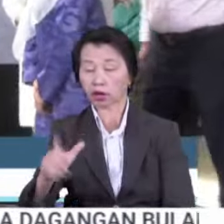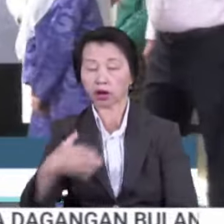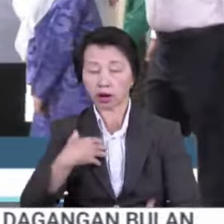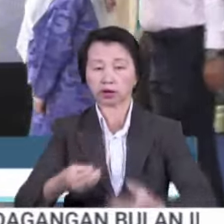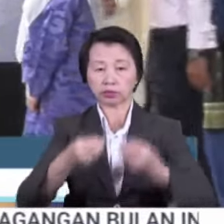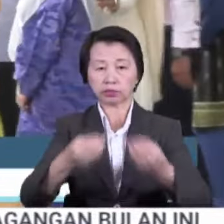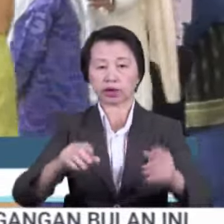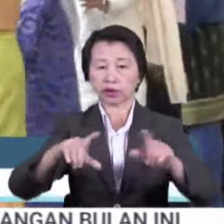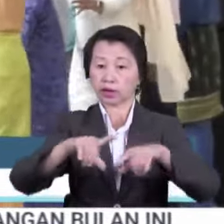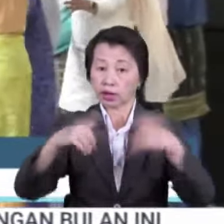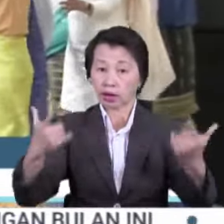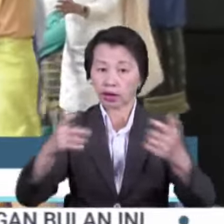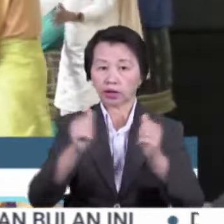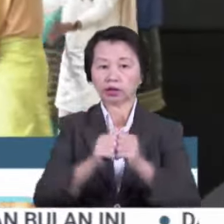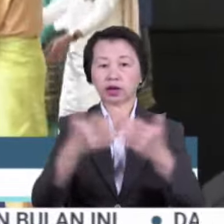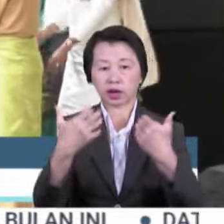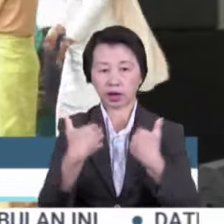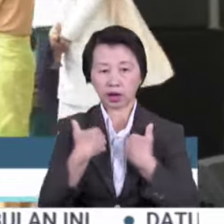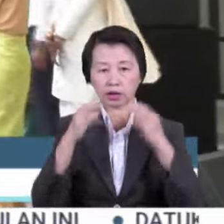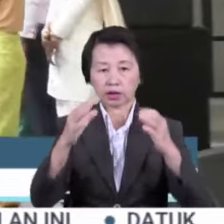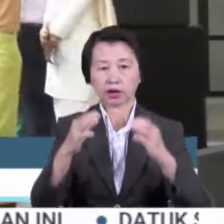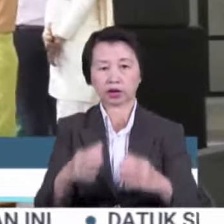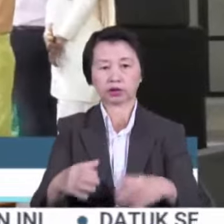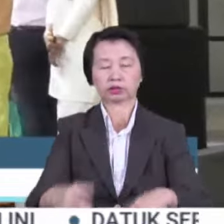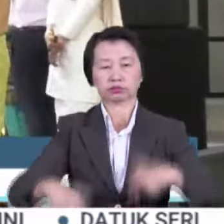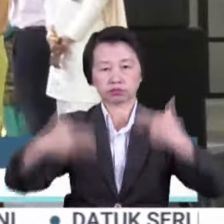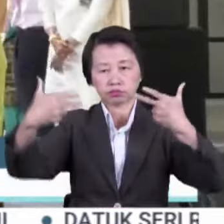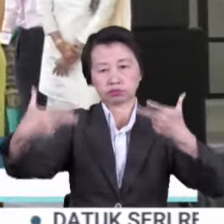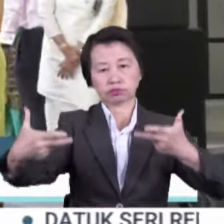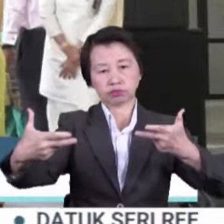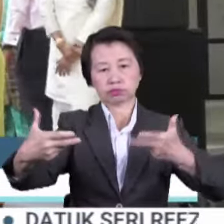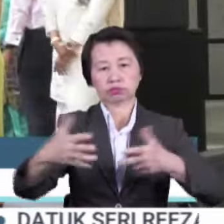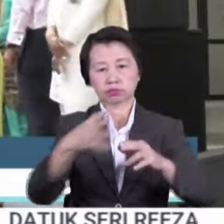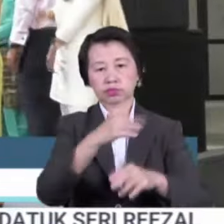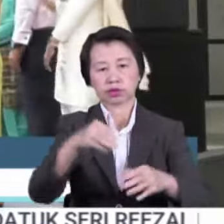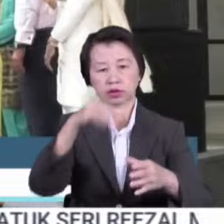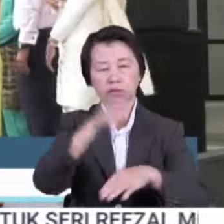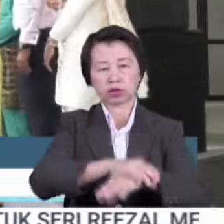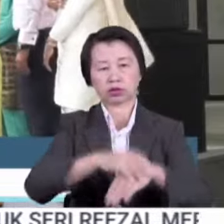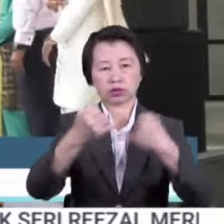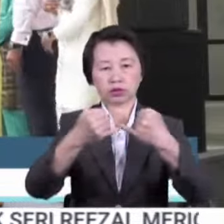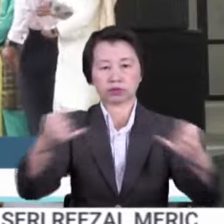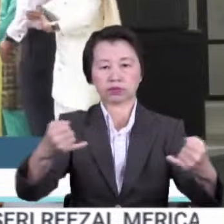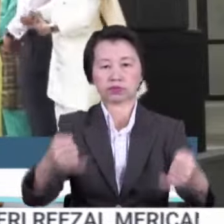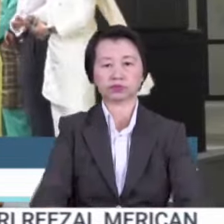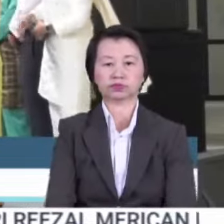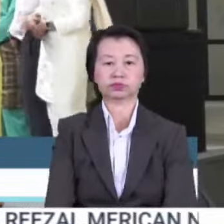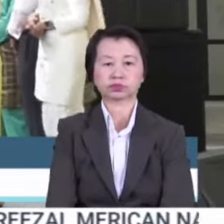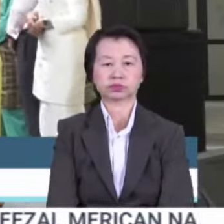menawarkan kelainan dengan turut diadakan secara Hybrid yaitu bertemu ke dan dalam talian